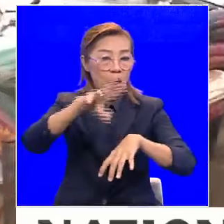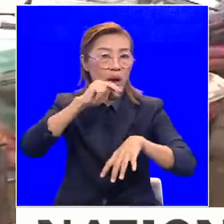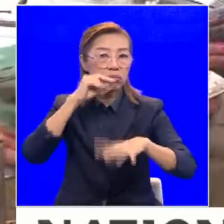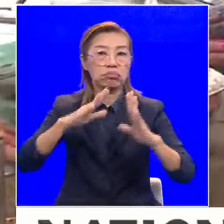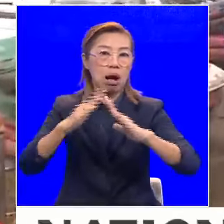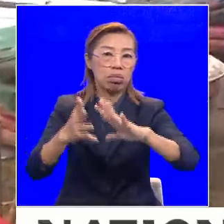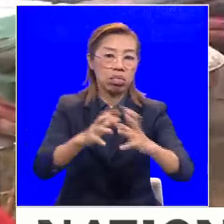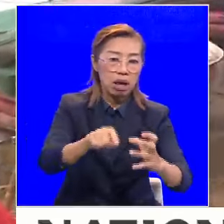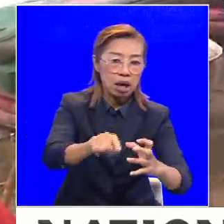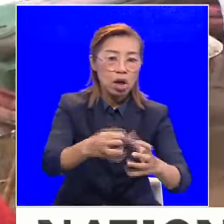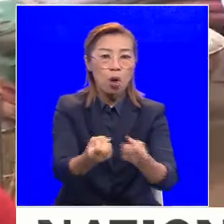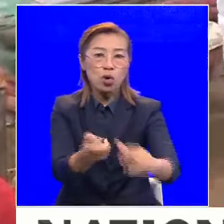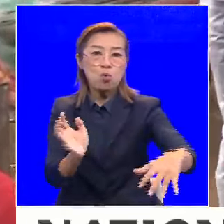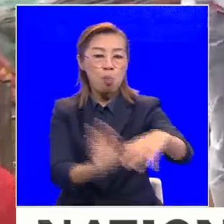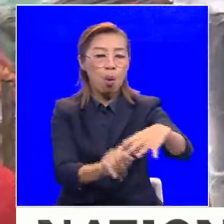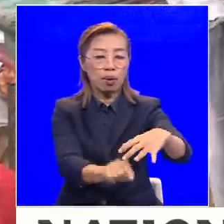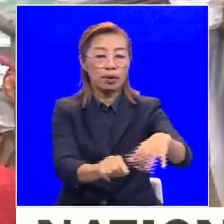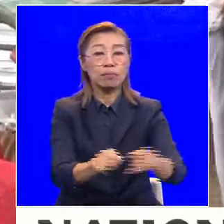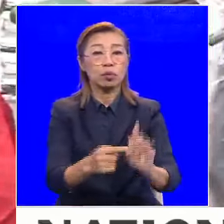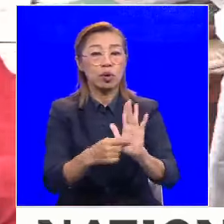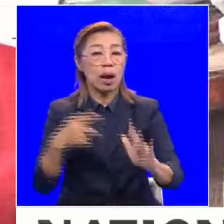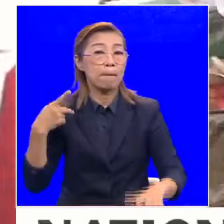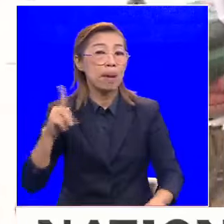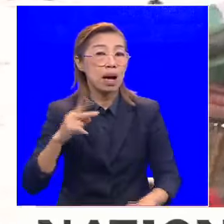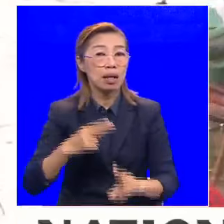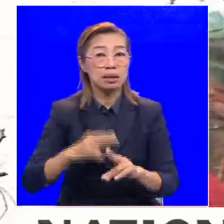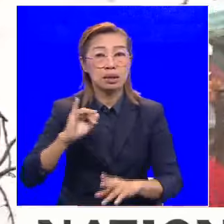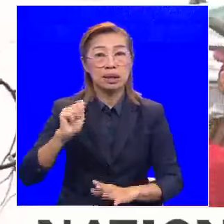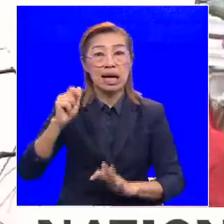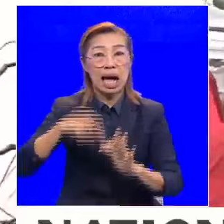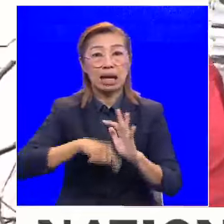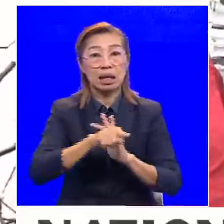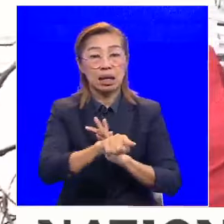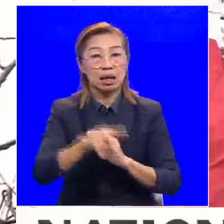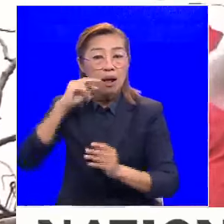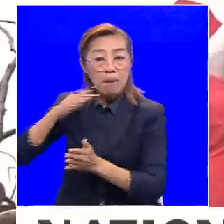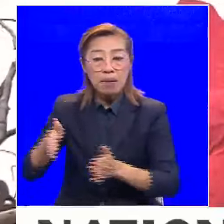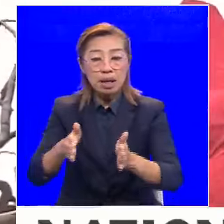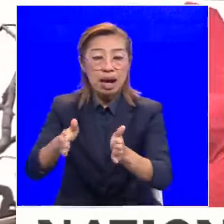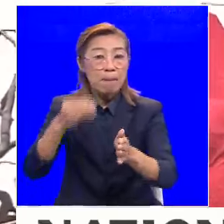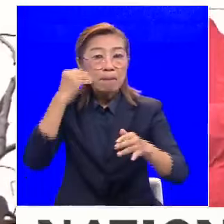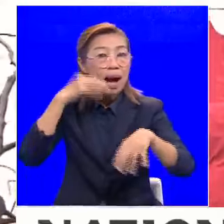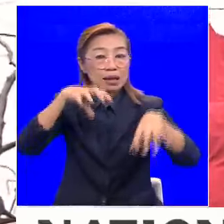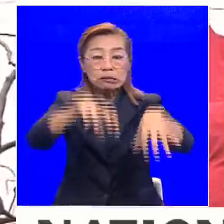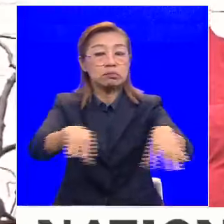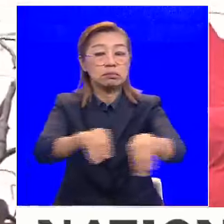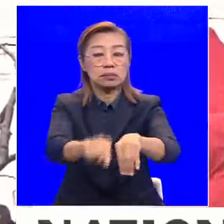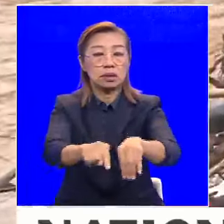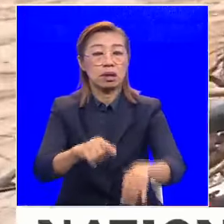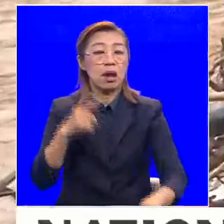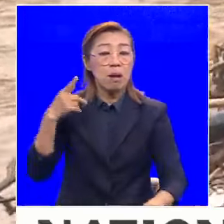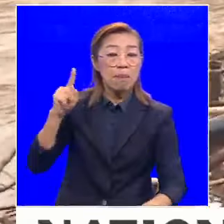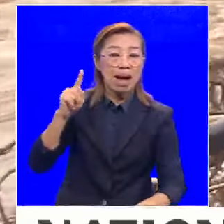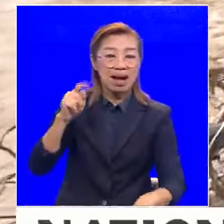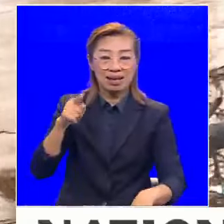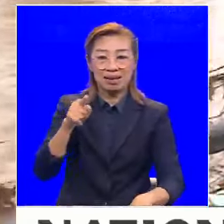ยนะคะอย่างบ้านคุณป้าไอ่น้ำหงเนี่ยนะคะบ้านเขาอยู่ริมแม่น้ำสายป้าเขากลับมาดูบ้านทุกวันนะคะช่วงเช้า